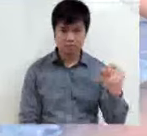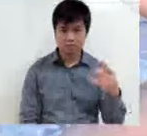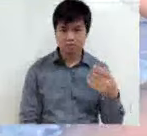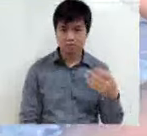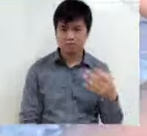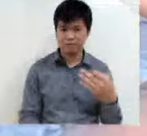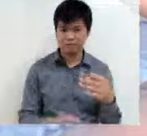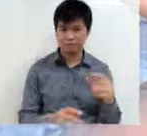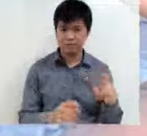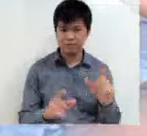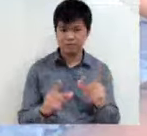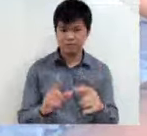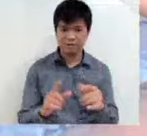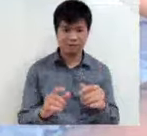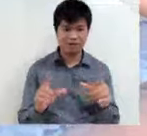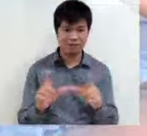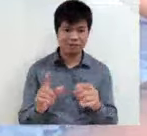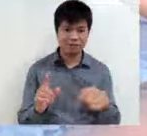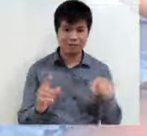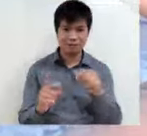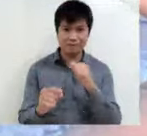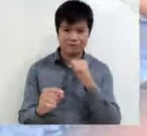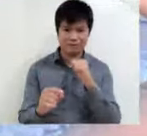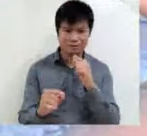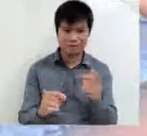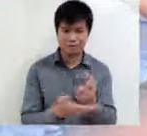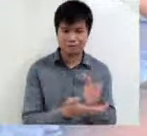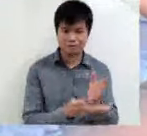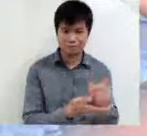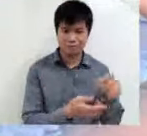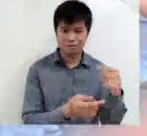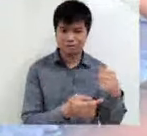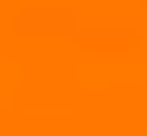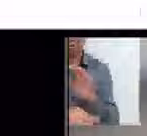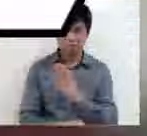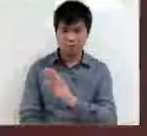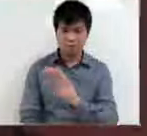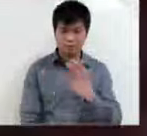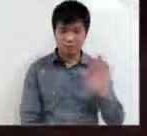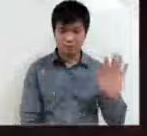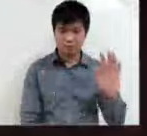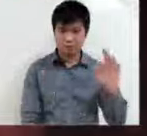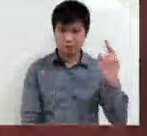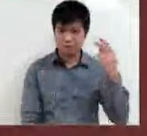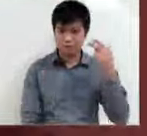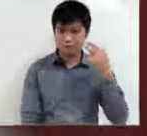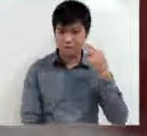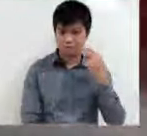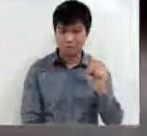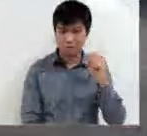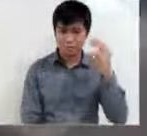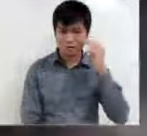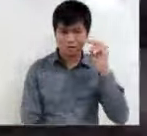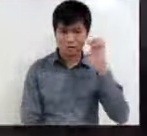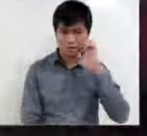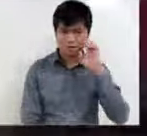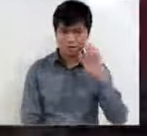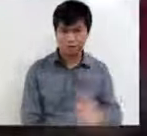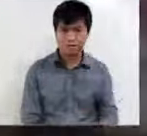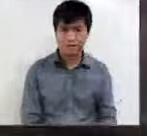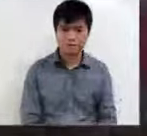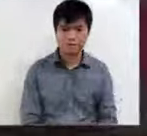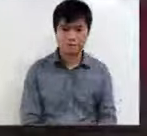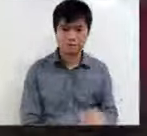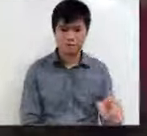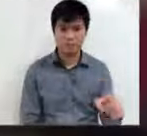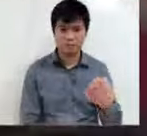ganyan. Nasa front line ng balitang yan, si Marian Enriquez. Detention po ni Ka-Eric. Conference